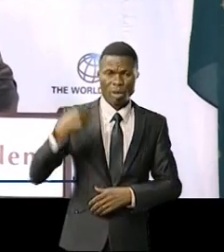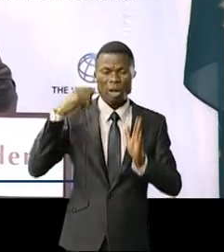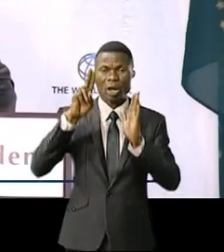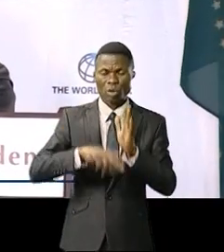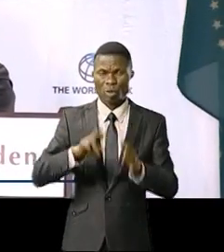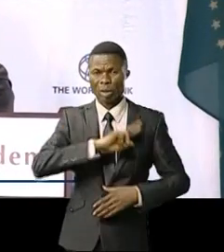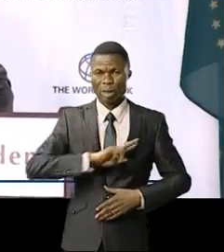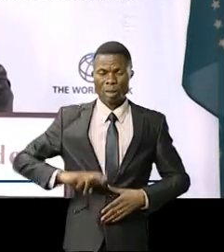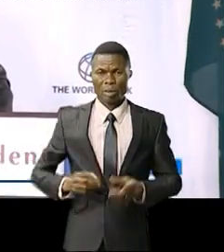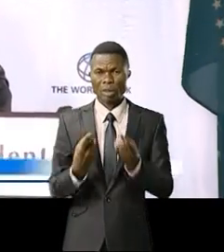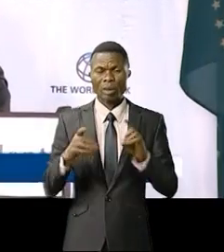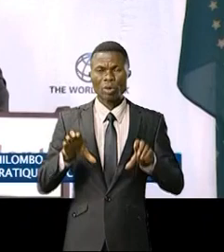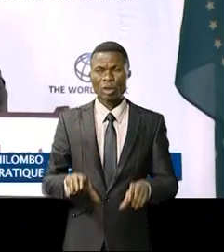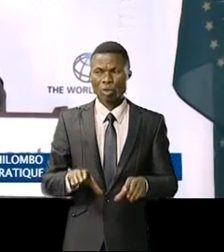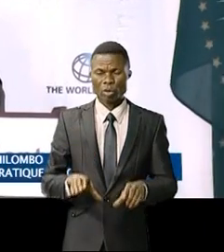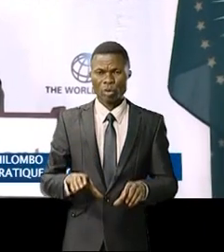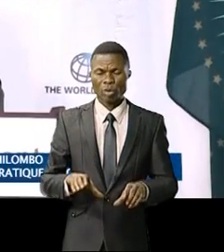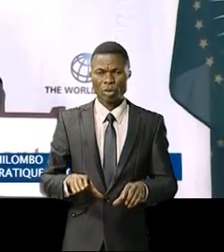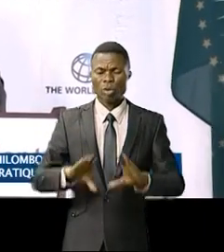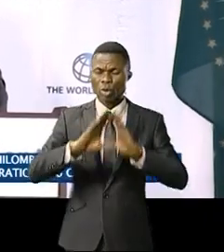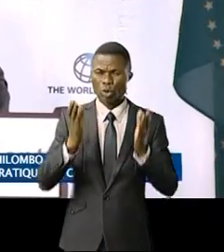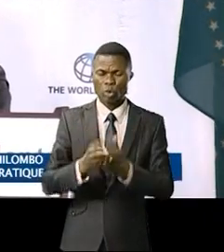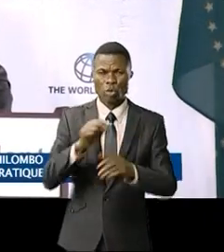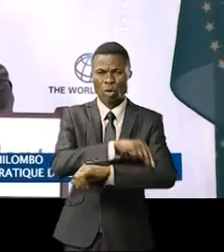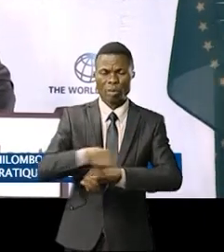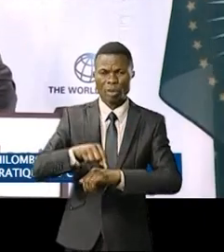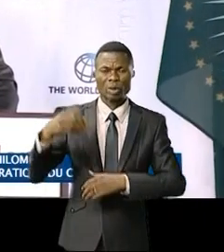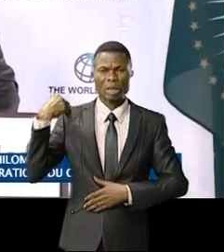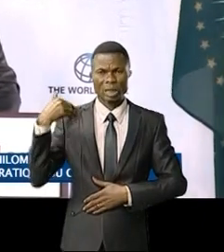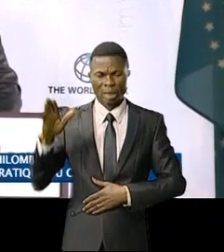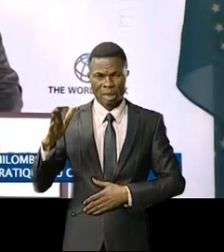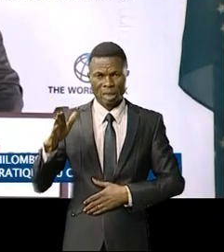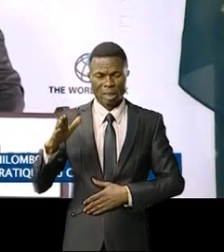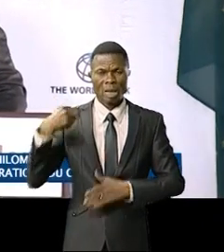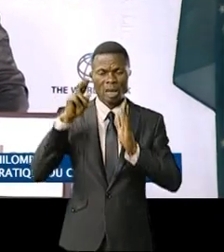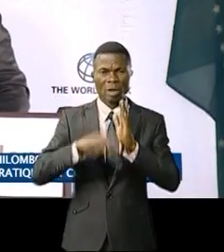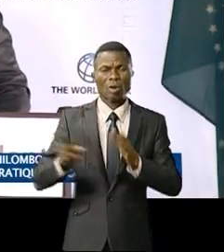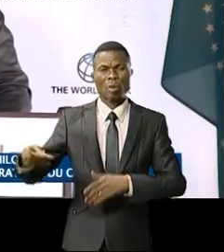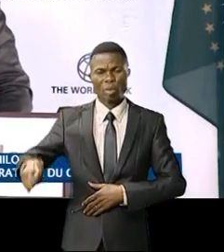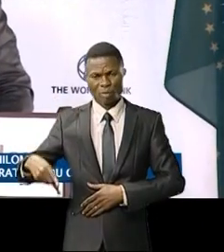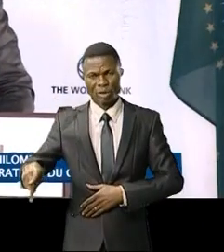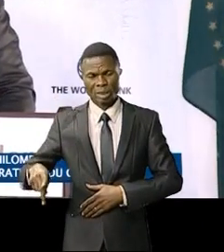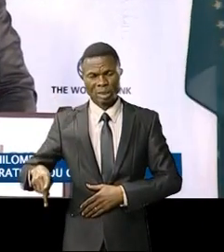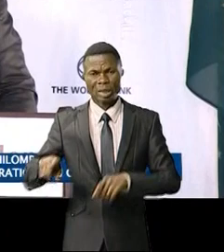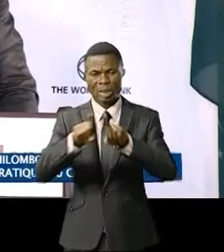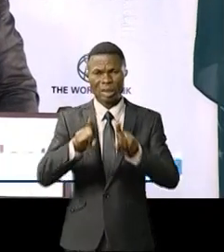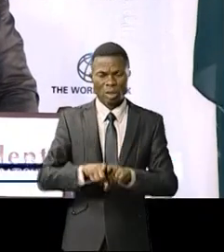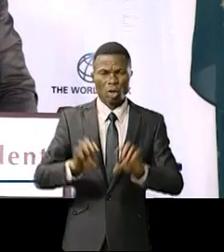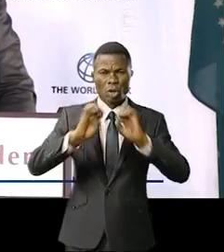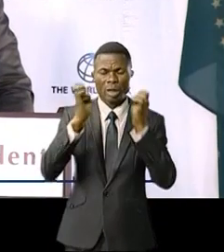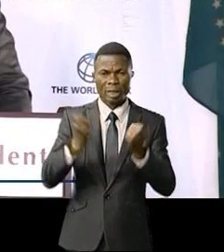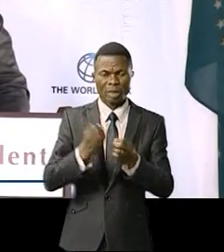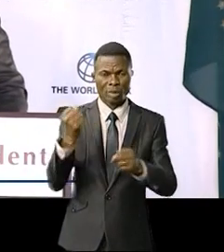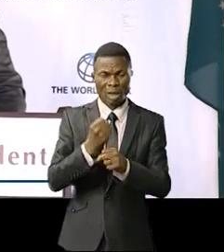de la République, toutes nos administrations, les gouvernements provinciaux et les équipes de